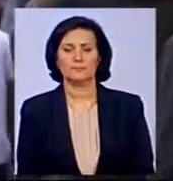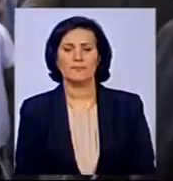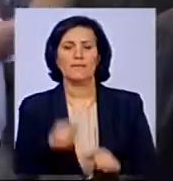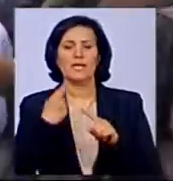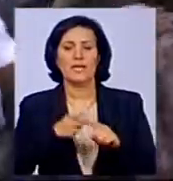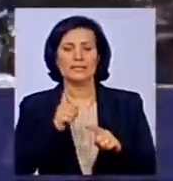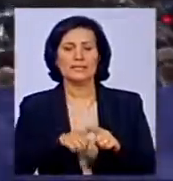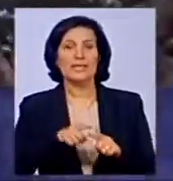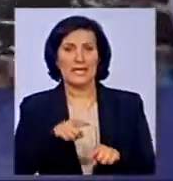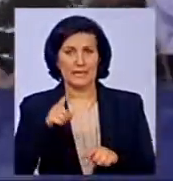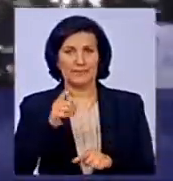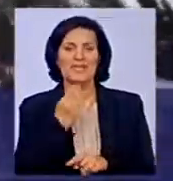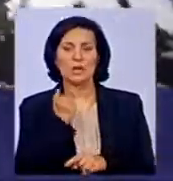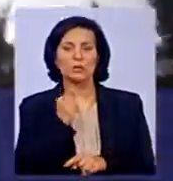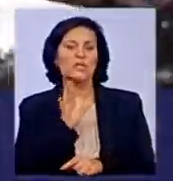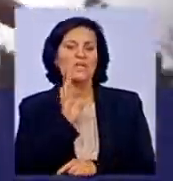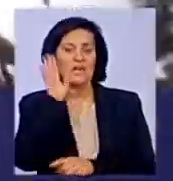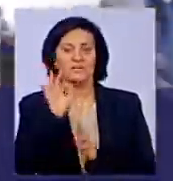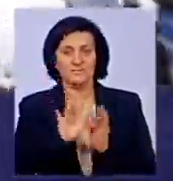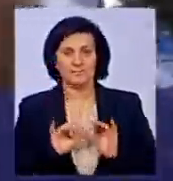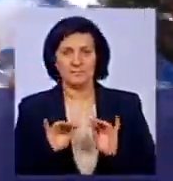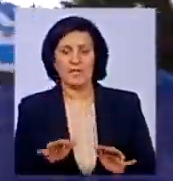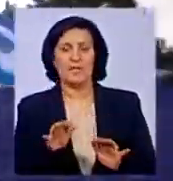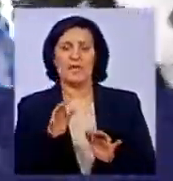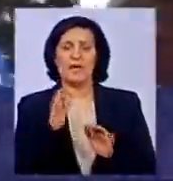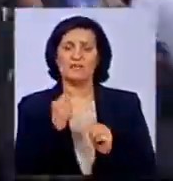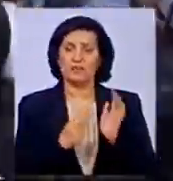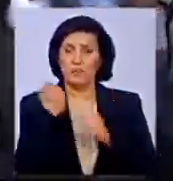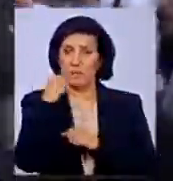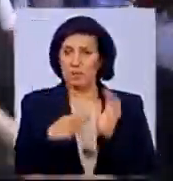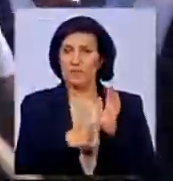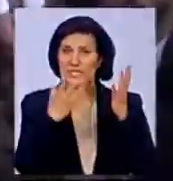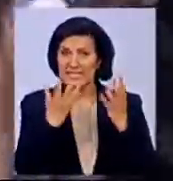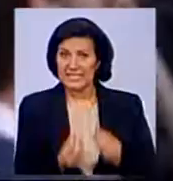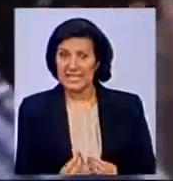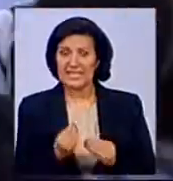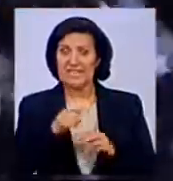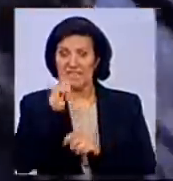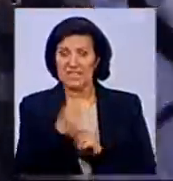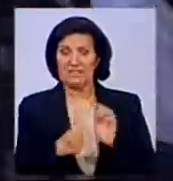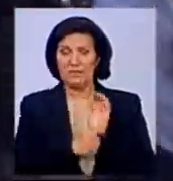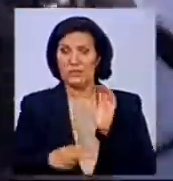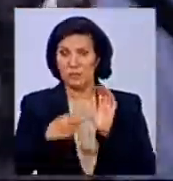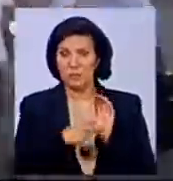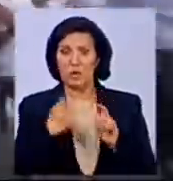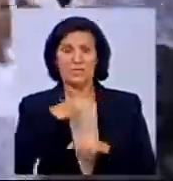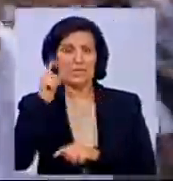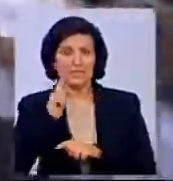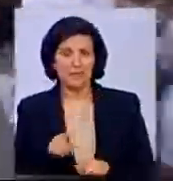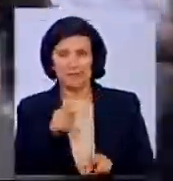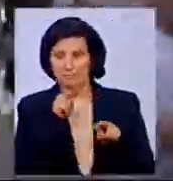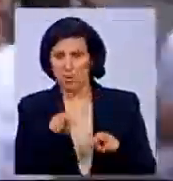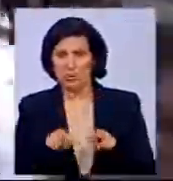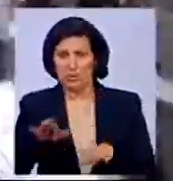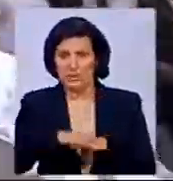Це Єрусалим уранці. Люди святкують одразу дві події: перемогу в шестиденній війні 1967-го, коли Ізраїль встановив контроль над цим